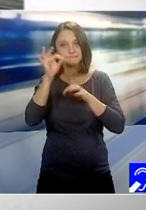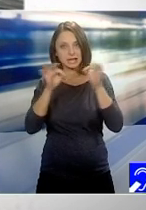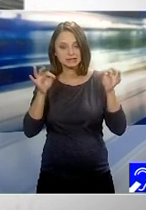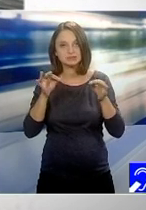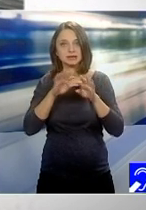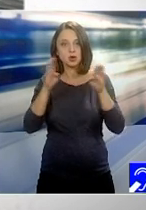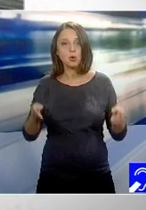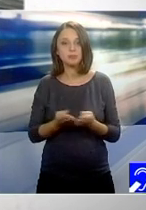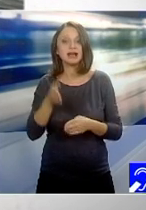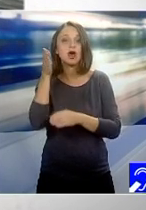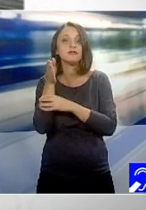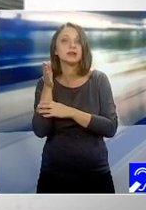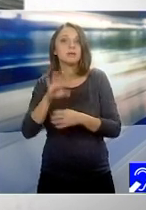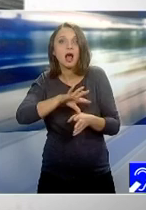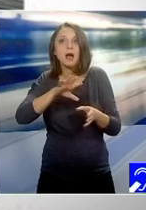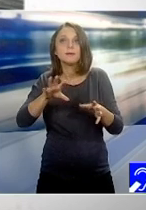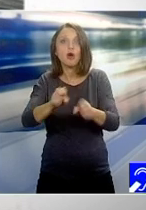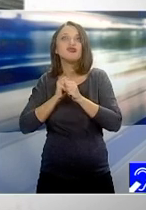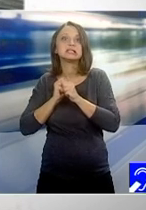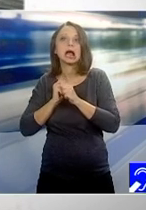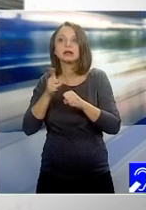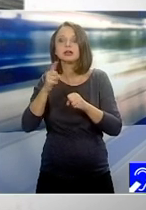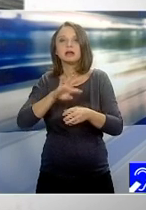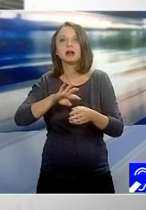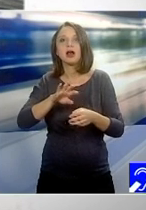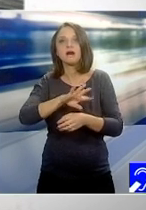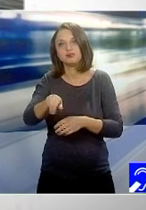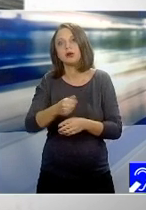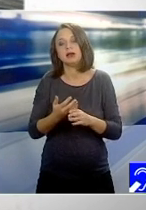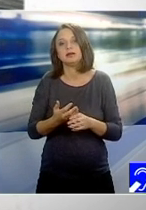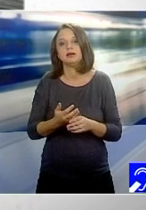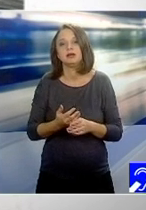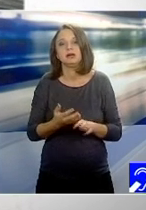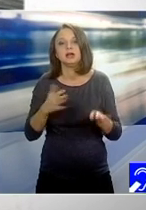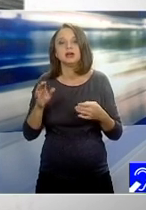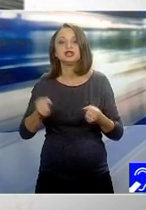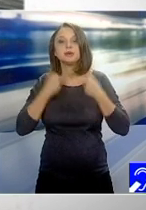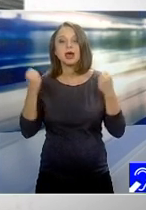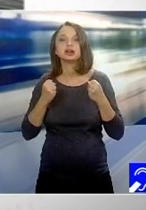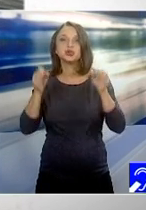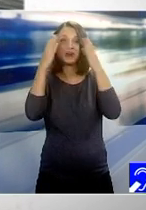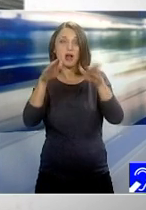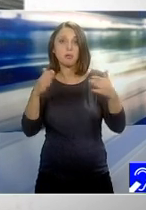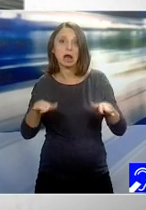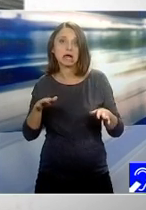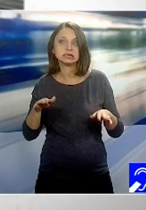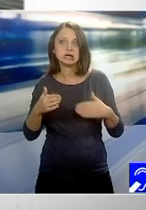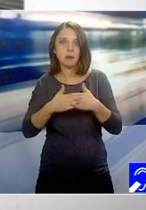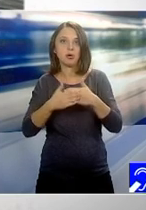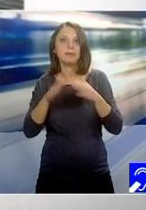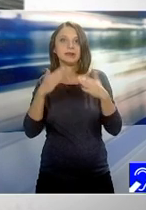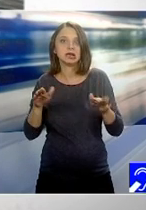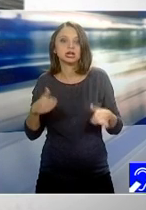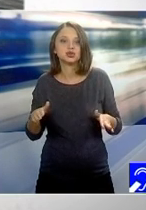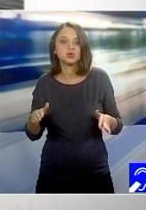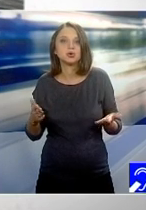ce să vă spun, dacă vă spun că anul ăsta avem confiscat undeva la 68.000 de metri cub. Începe acțiunea pomul de Crăciun. Adică începe acțiunea pomul de Crăciun. Rezultate avem. Și anul trecut